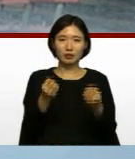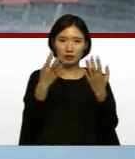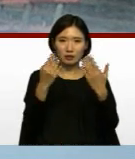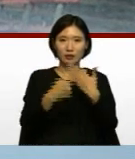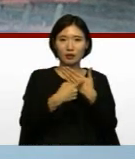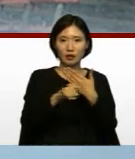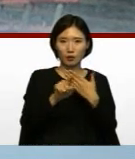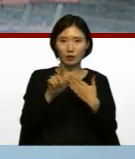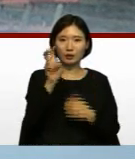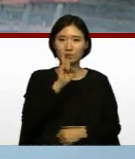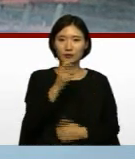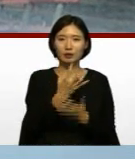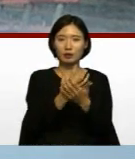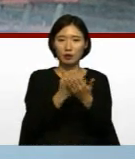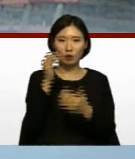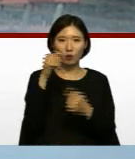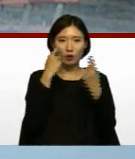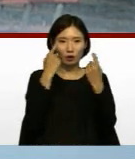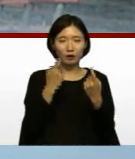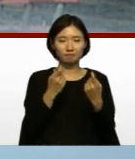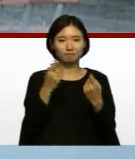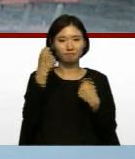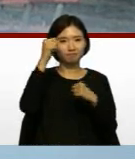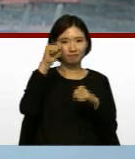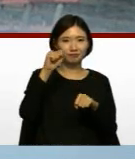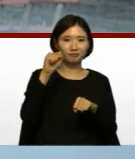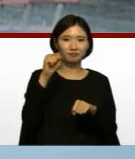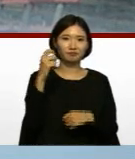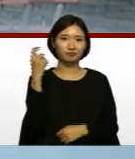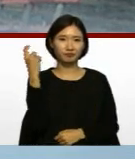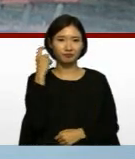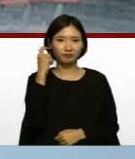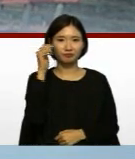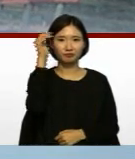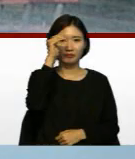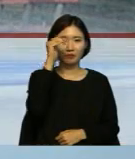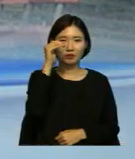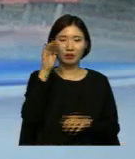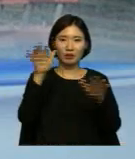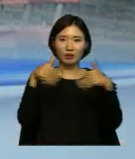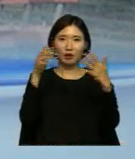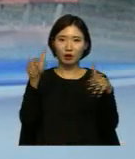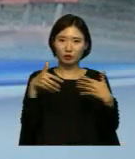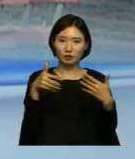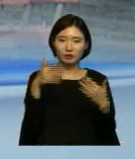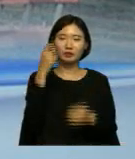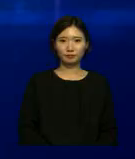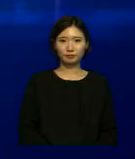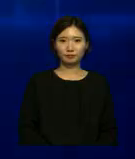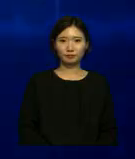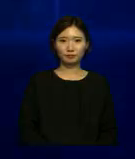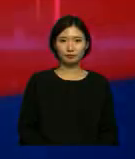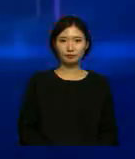열려 관광객들은 공연을 감상하며 가을의 정취를 만끽했습니다. 전병천 기자입니다.